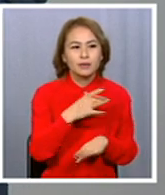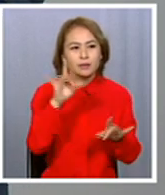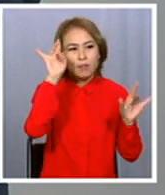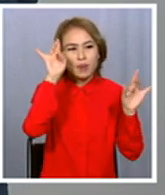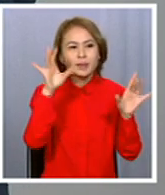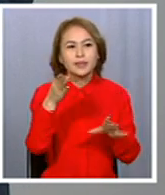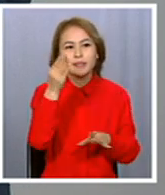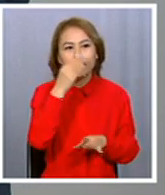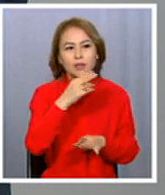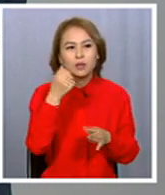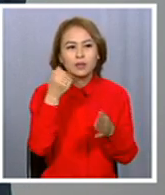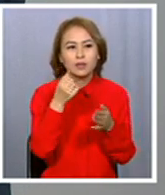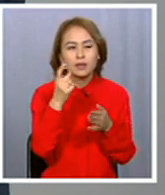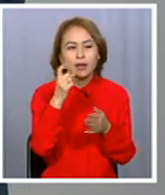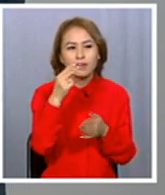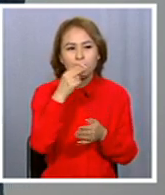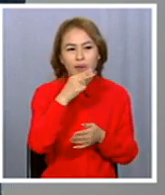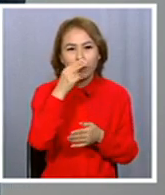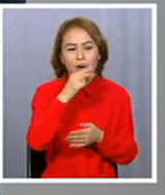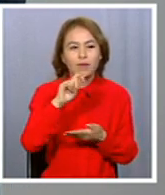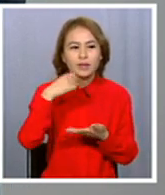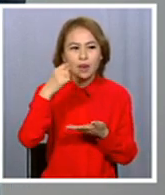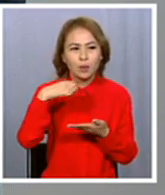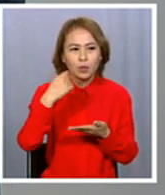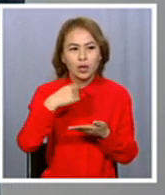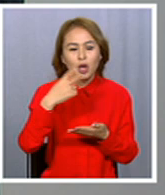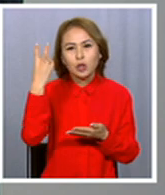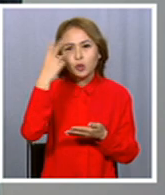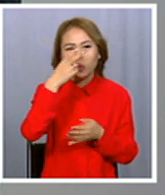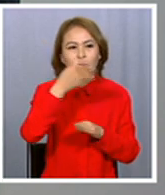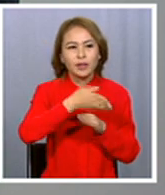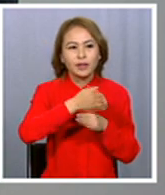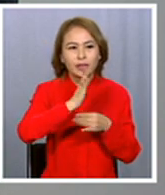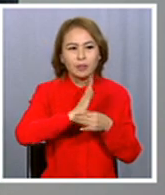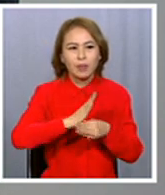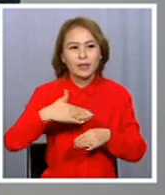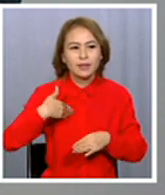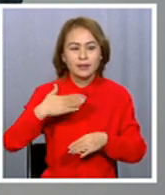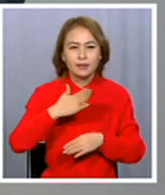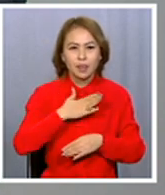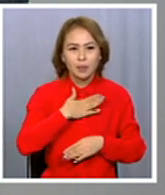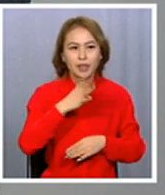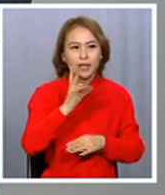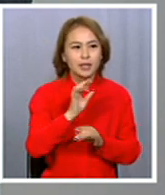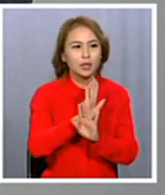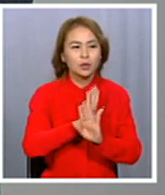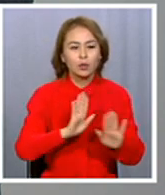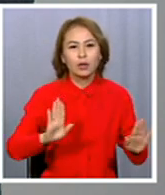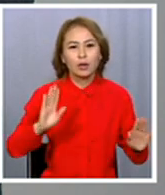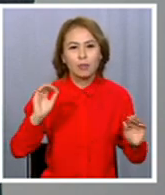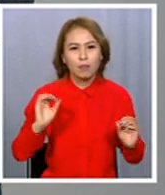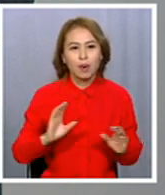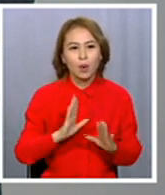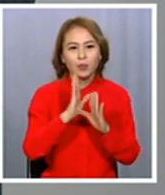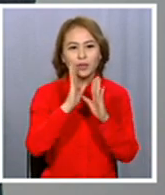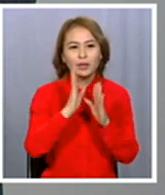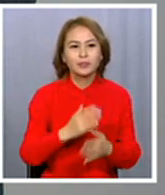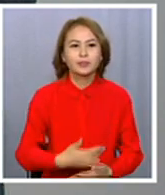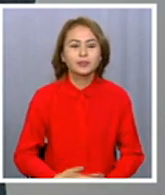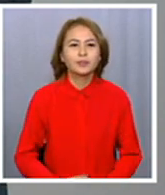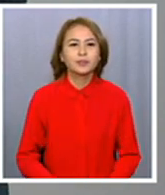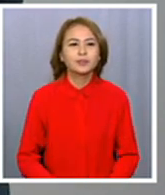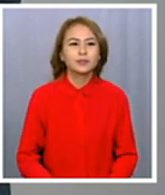позаранку съесть за завтраком овсянку. Черный хлеб полезен нам и не только по утрам.